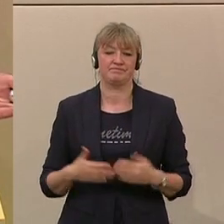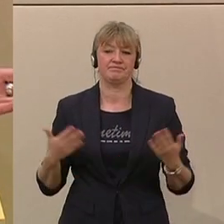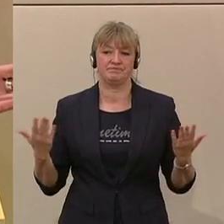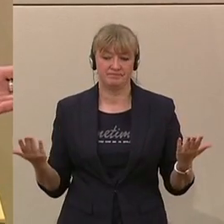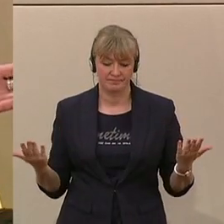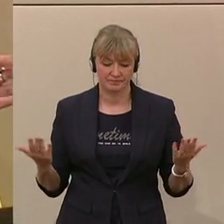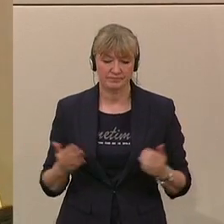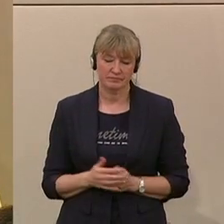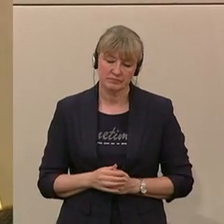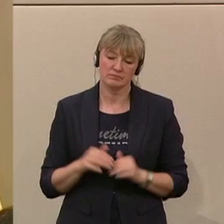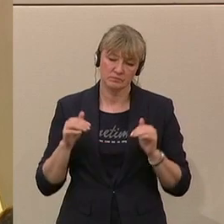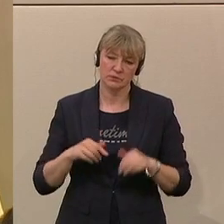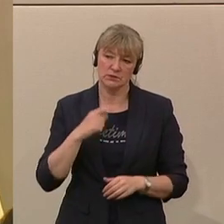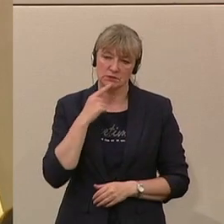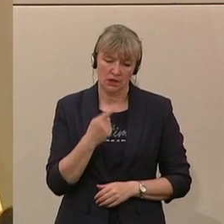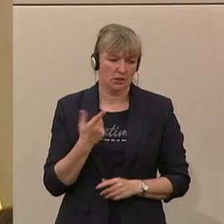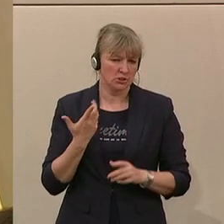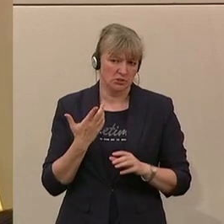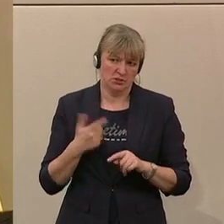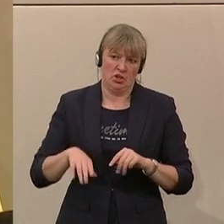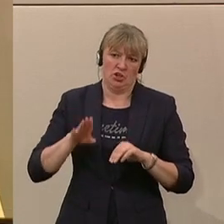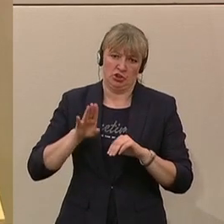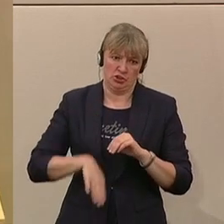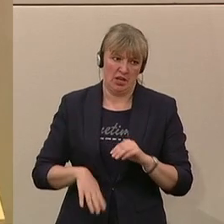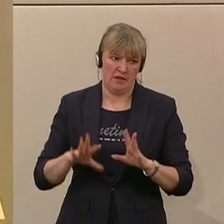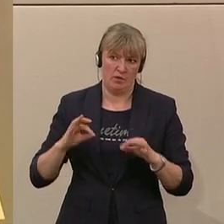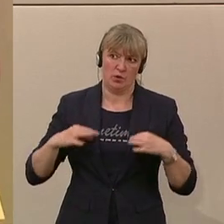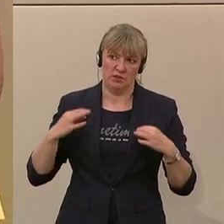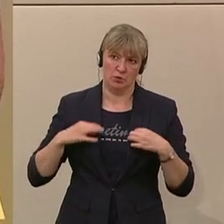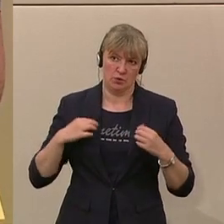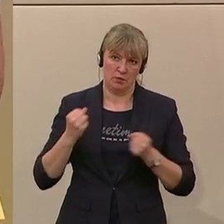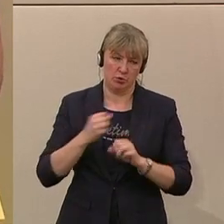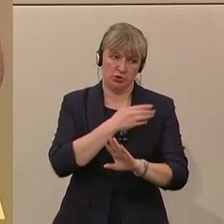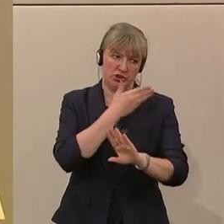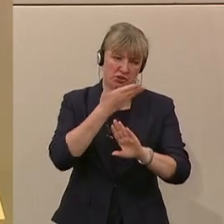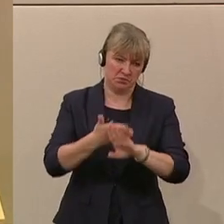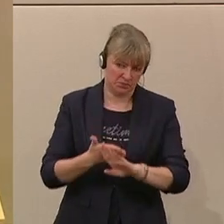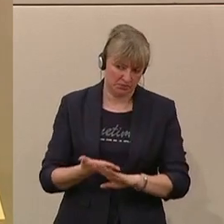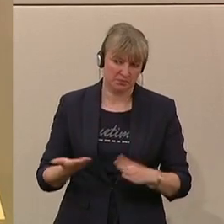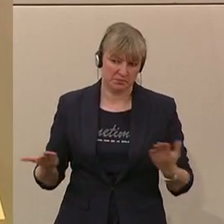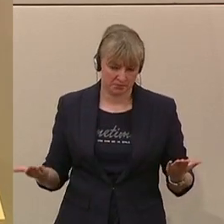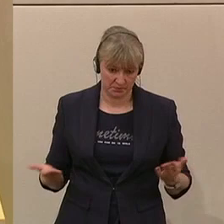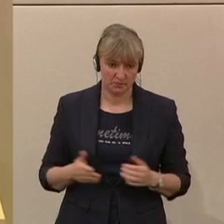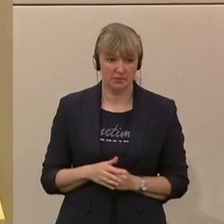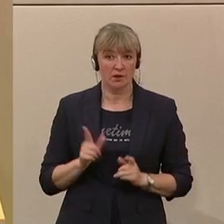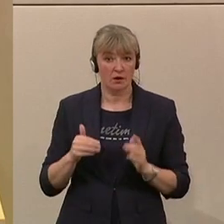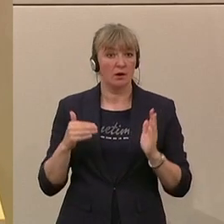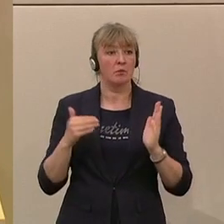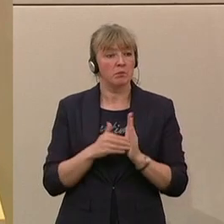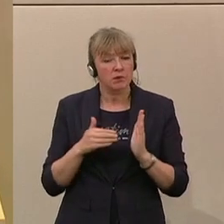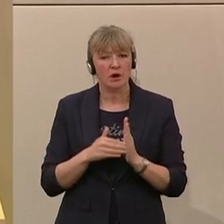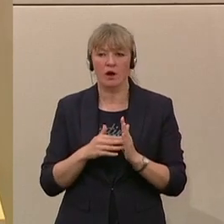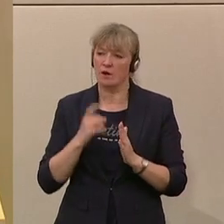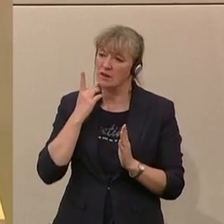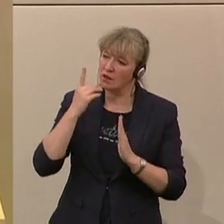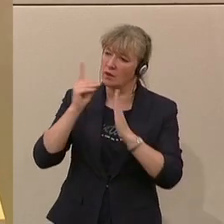Eine, muss man schon sagen, ein übles Versäumnis vergangener Gesundheitspolitik. Ohne aber solche aktuellen